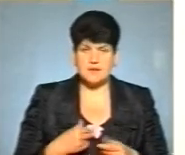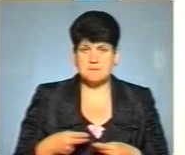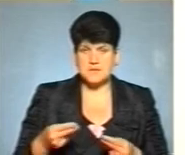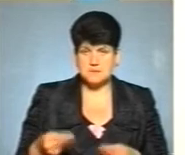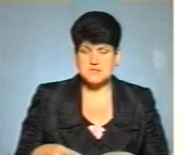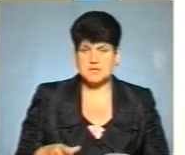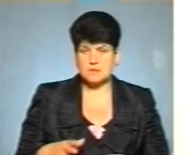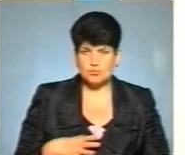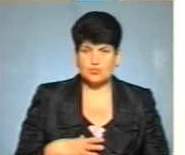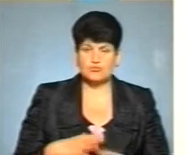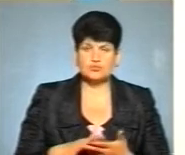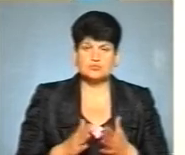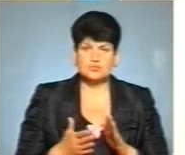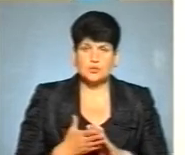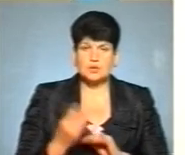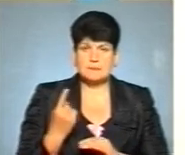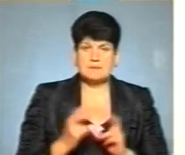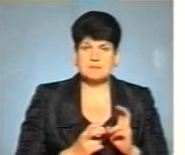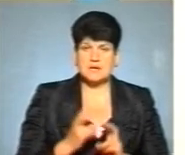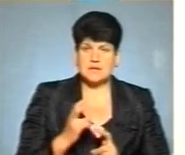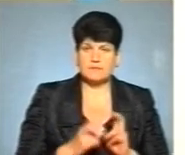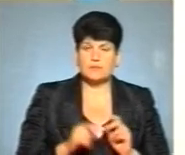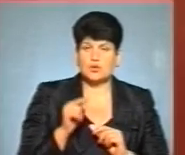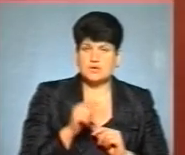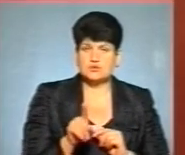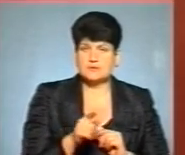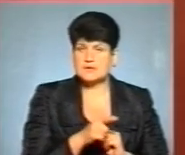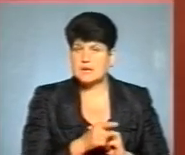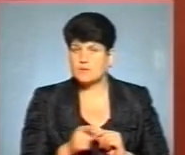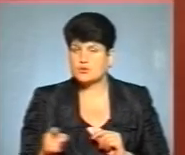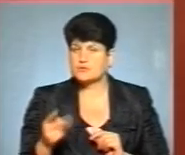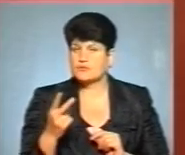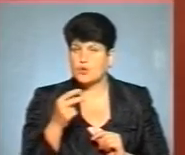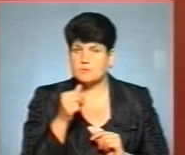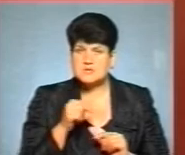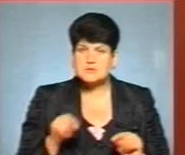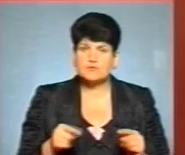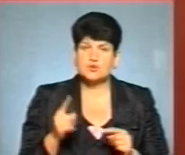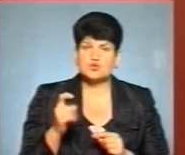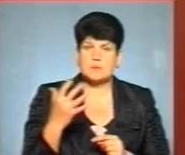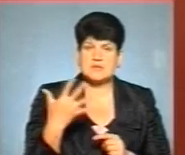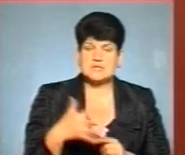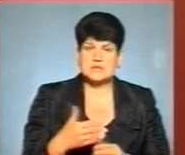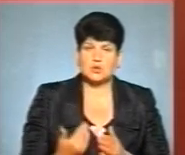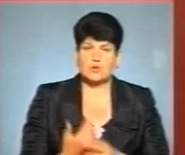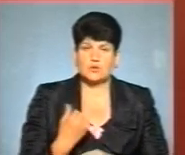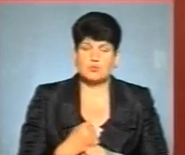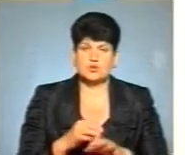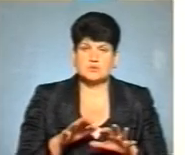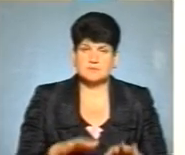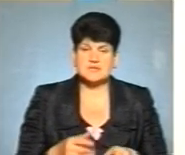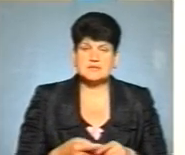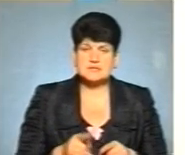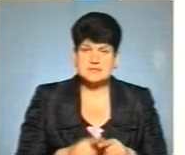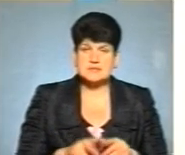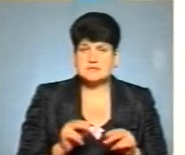був меморандум з одним з підприємств про те, що вони на протязі 2 місяців створять 150 нових робочих місць. Статистика